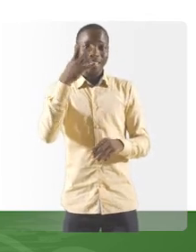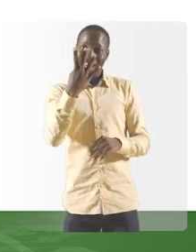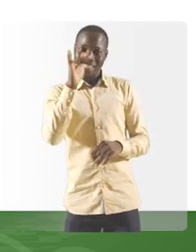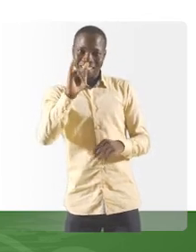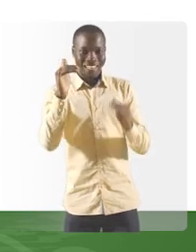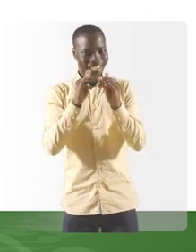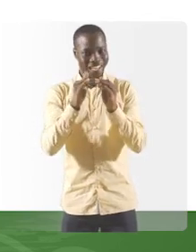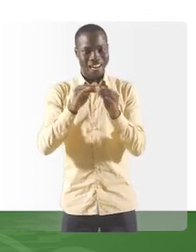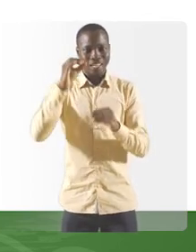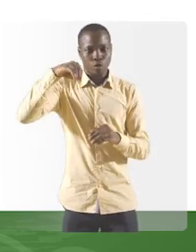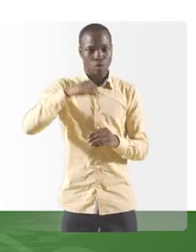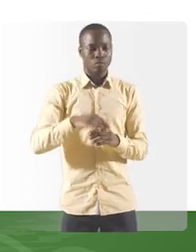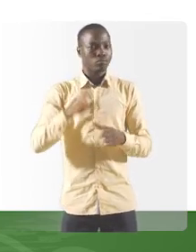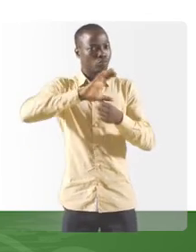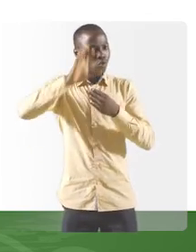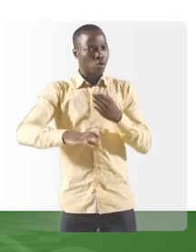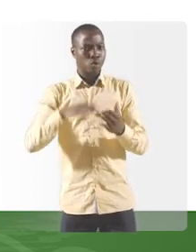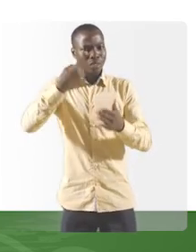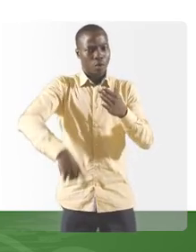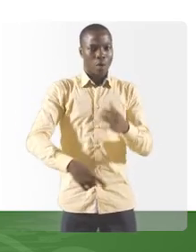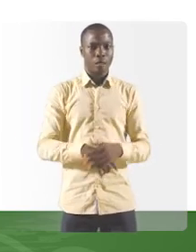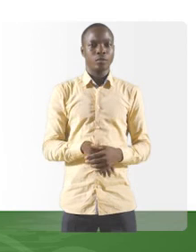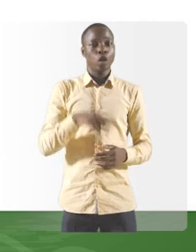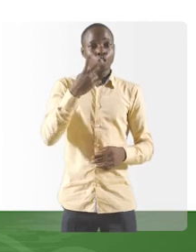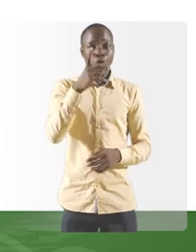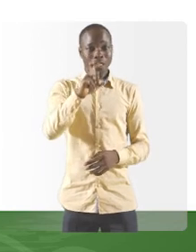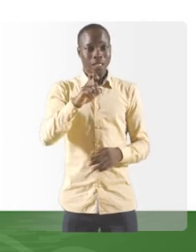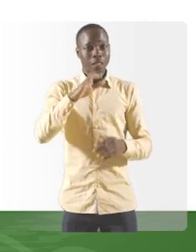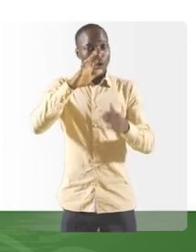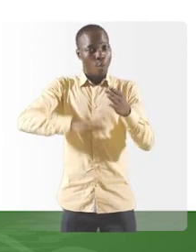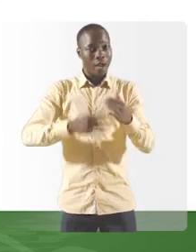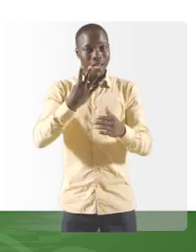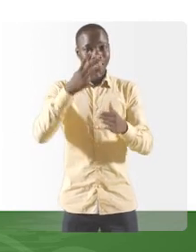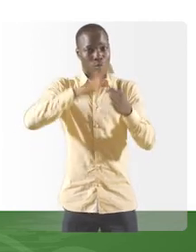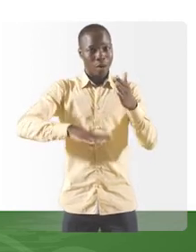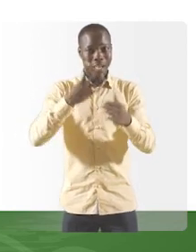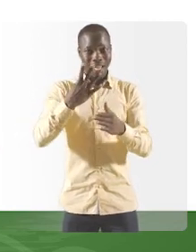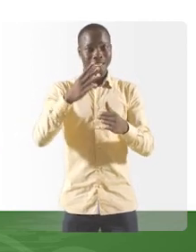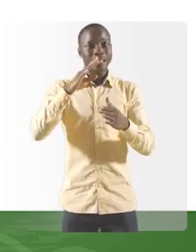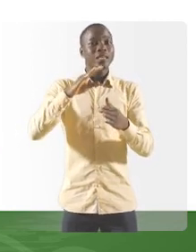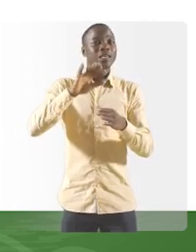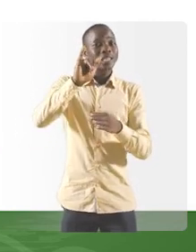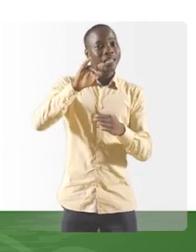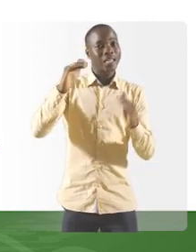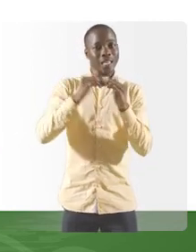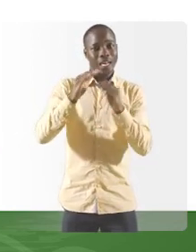2X moins 4Y moins 4 égale à 0 est une équation de la droite